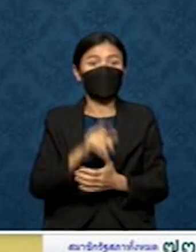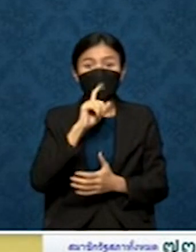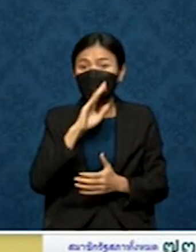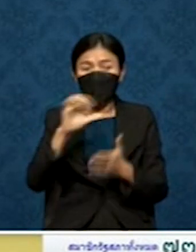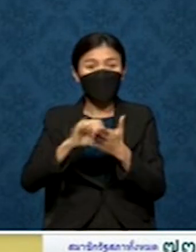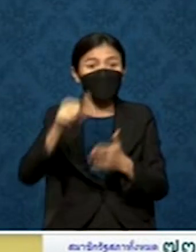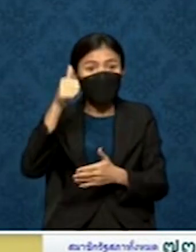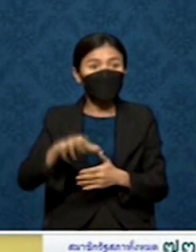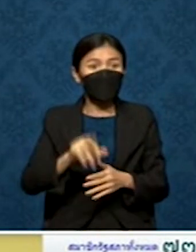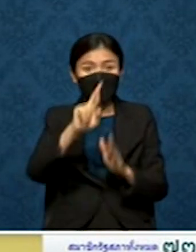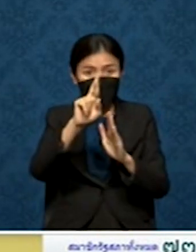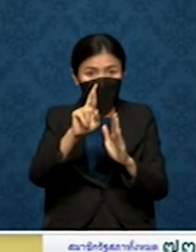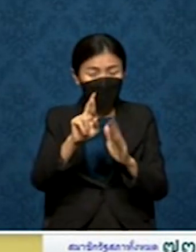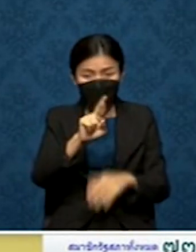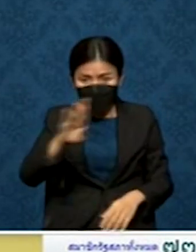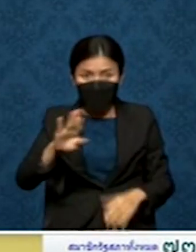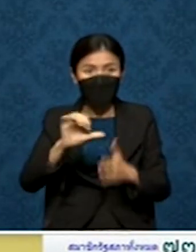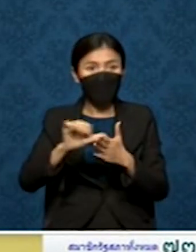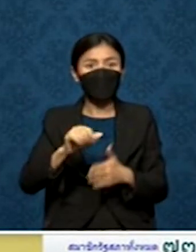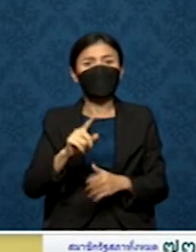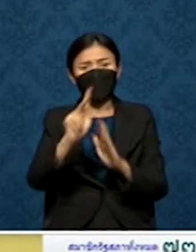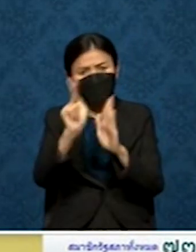ท่านประธานครับในรัฐธรรมนูญฉบับนี้มันไม่มีฮะ